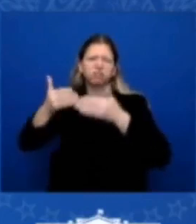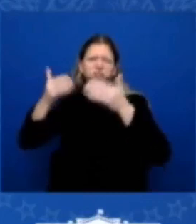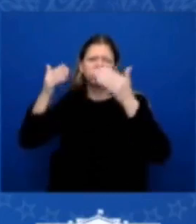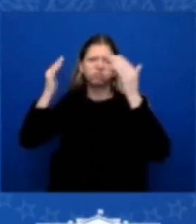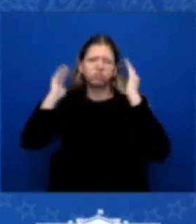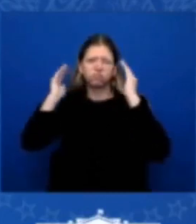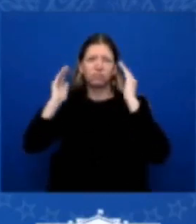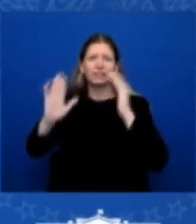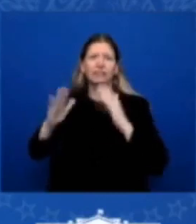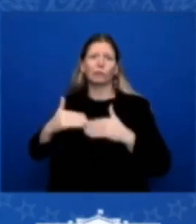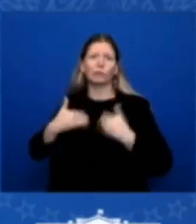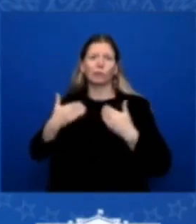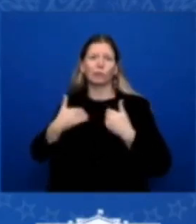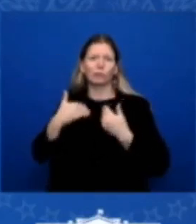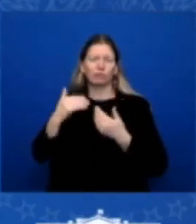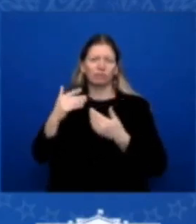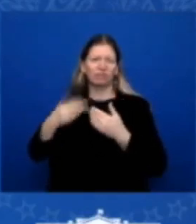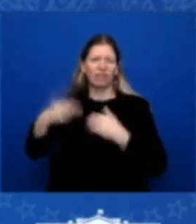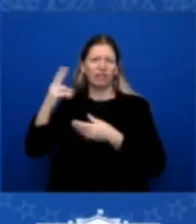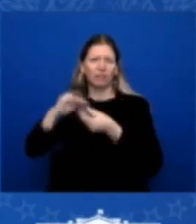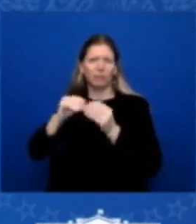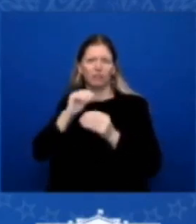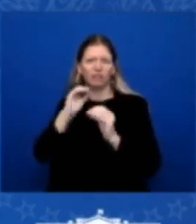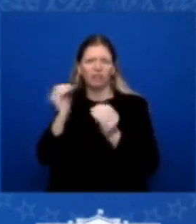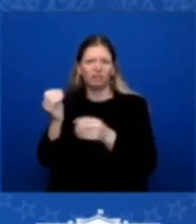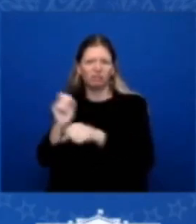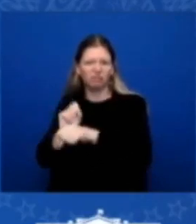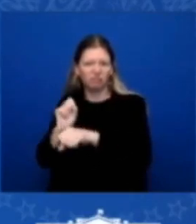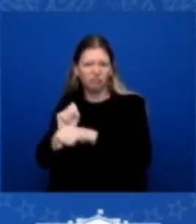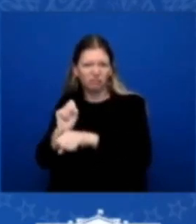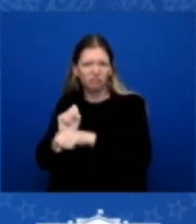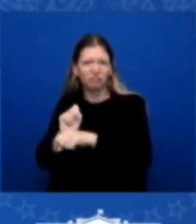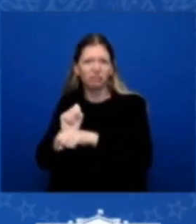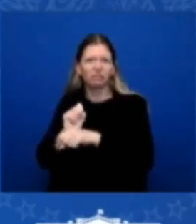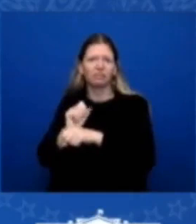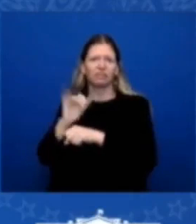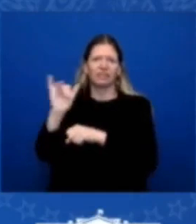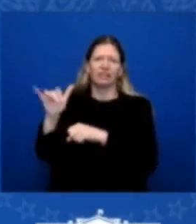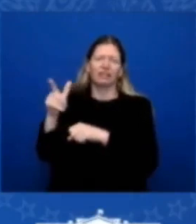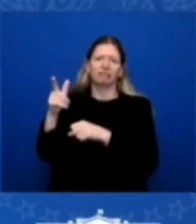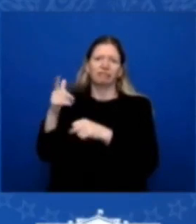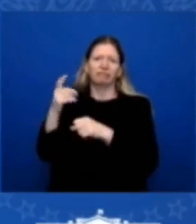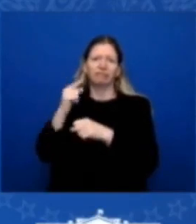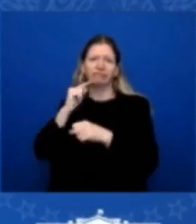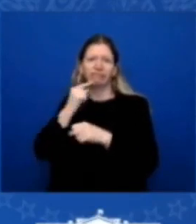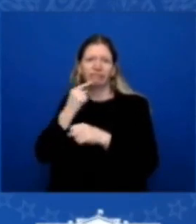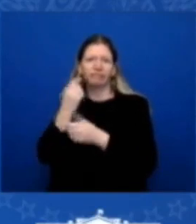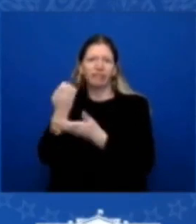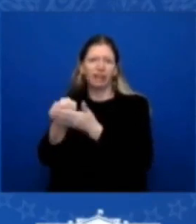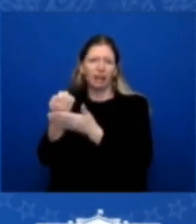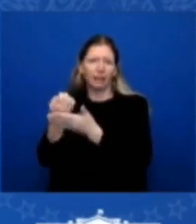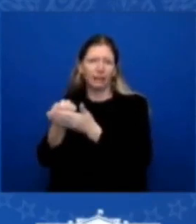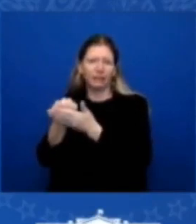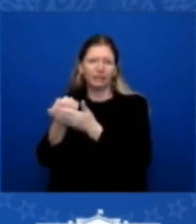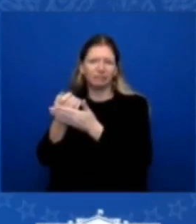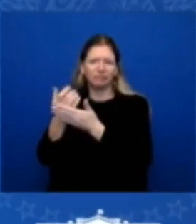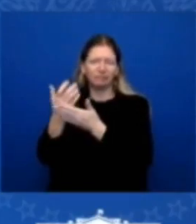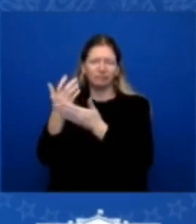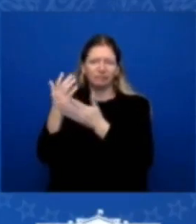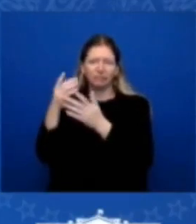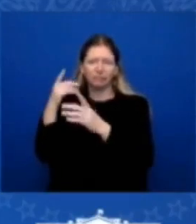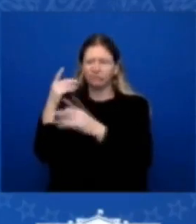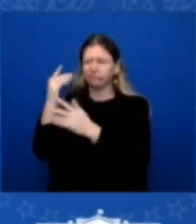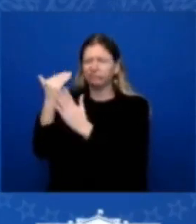dünya için tarihi bir öneme sahip olduğuna dikkati çekti. Vietnam lideri Nguyen Phu Trong, iki ülkenin